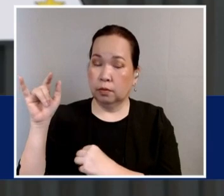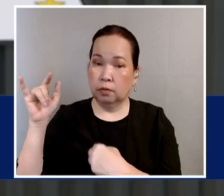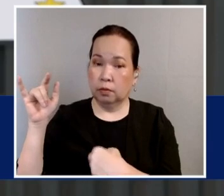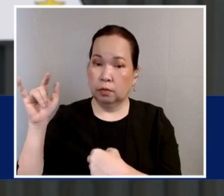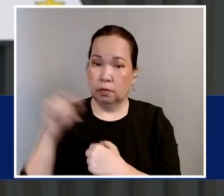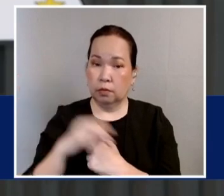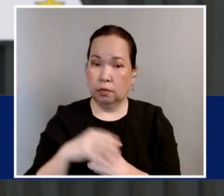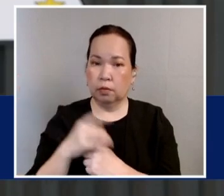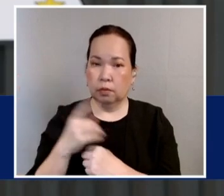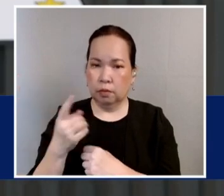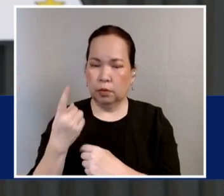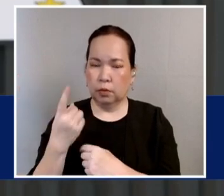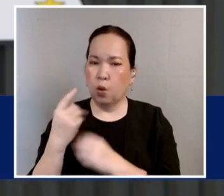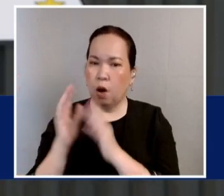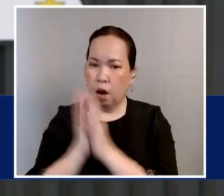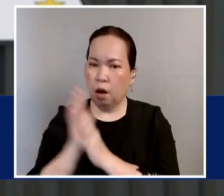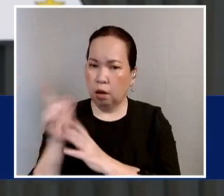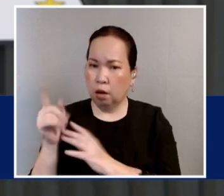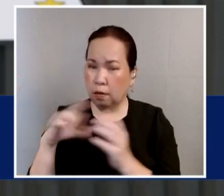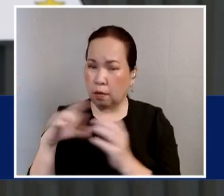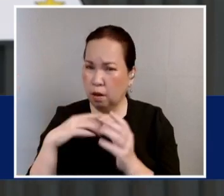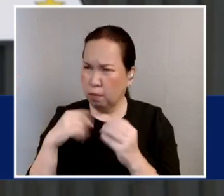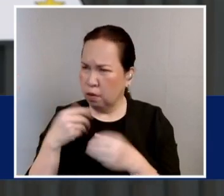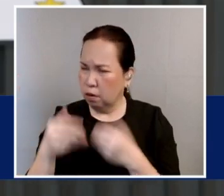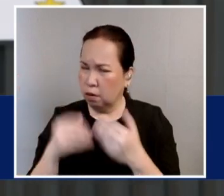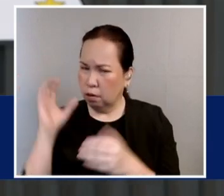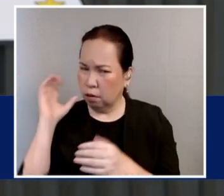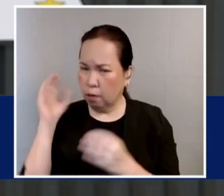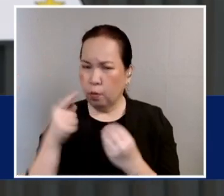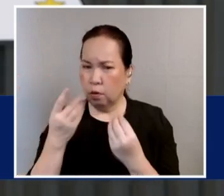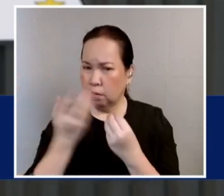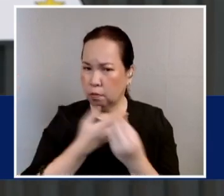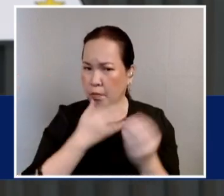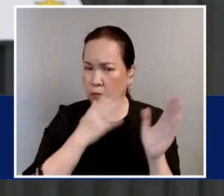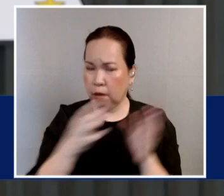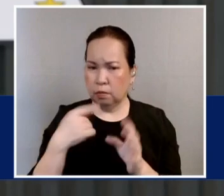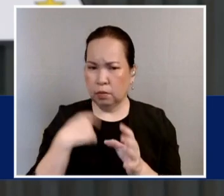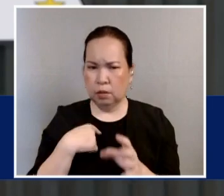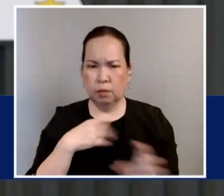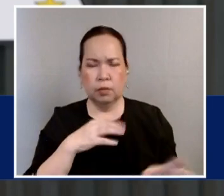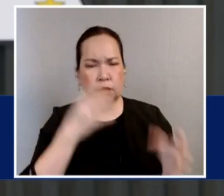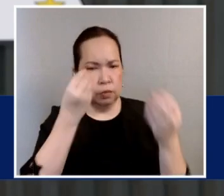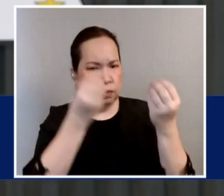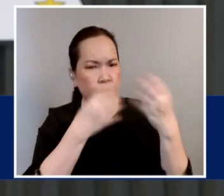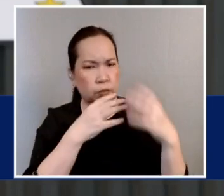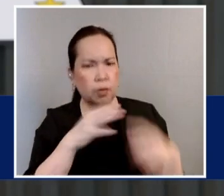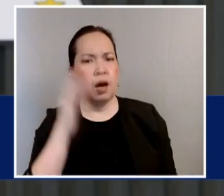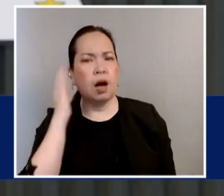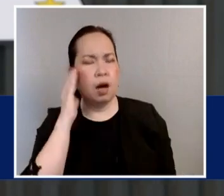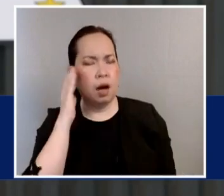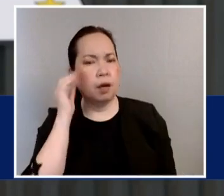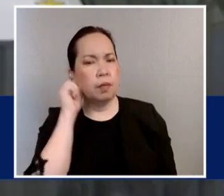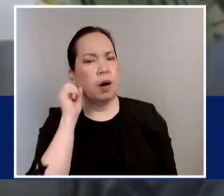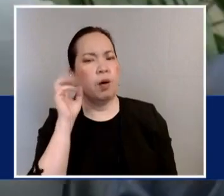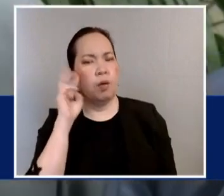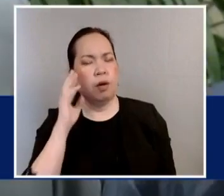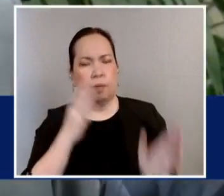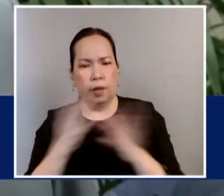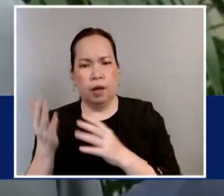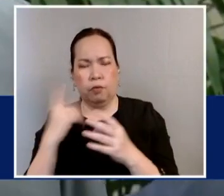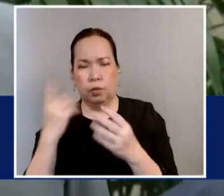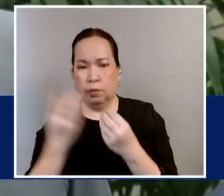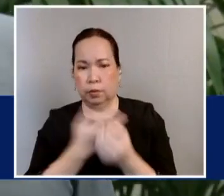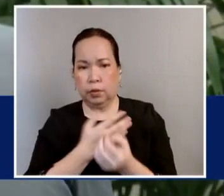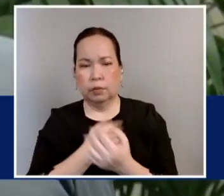I asked him about the impeachment and he told me the truth that he knows about the impeachment. At para